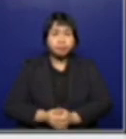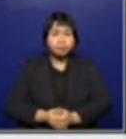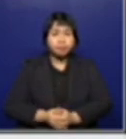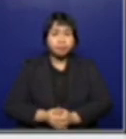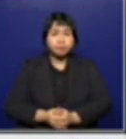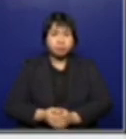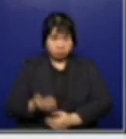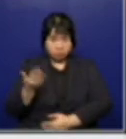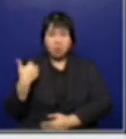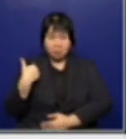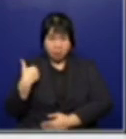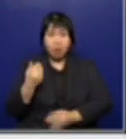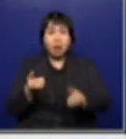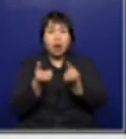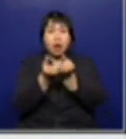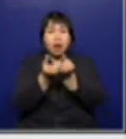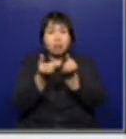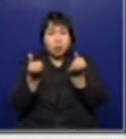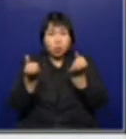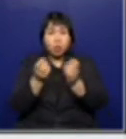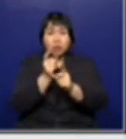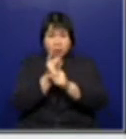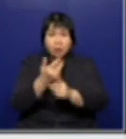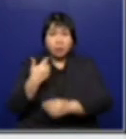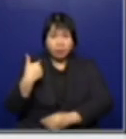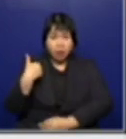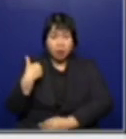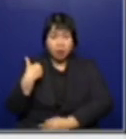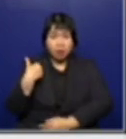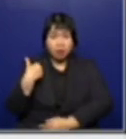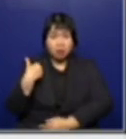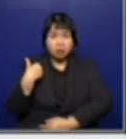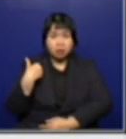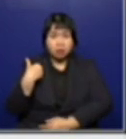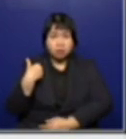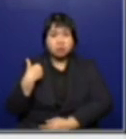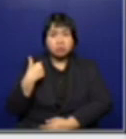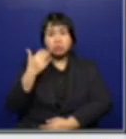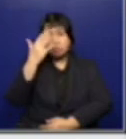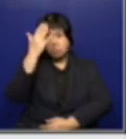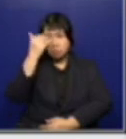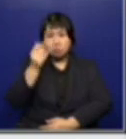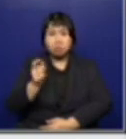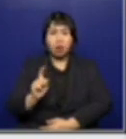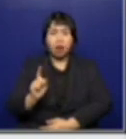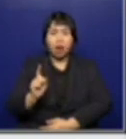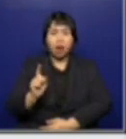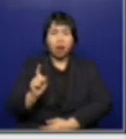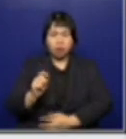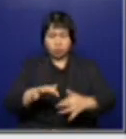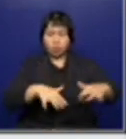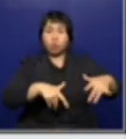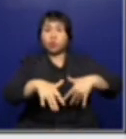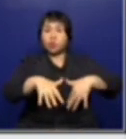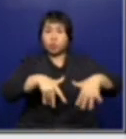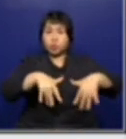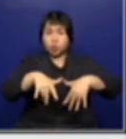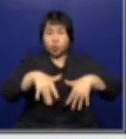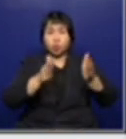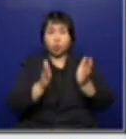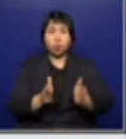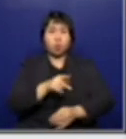านได้ทำตามรัฐธรรมนูญหรือไม่เพราะพี่น้องประชาชนชาว